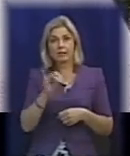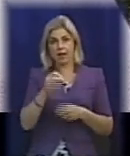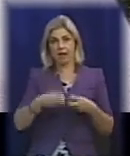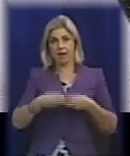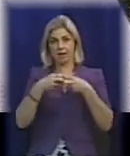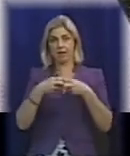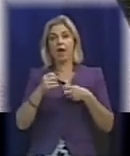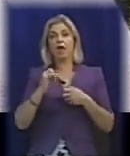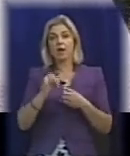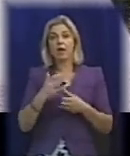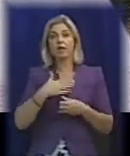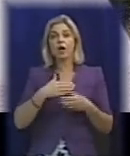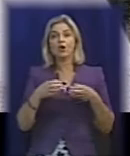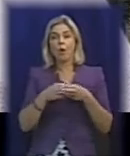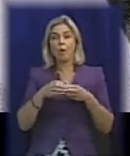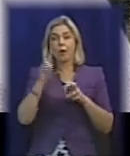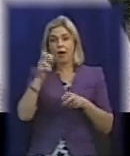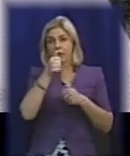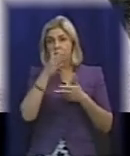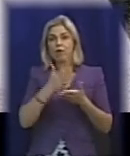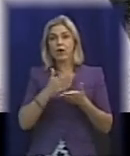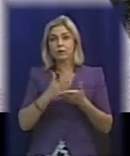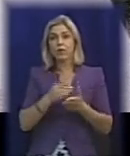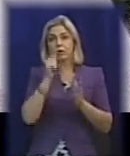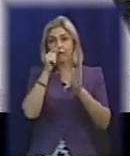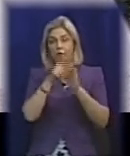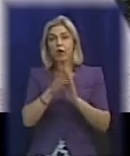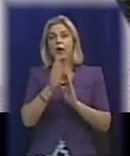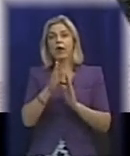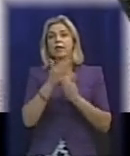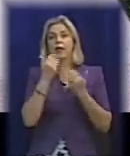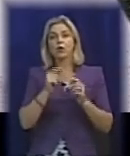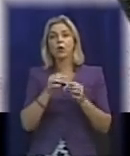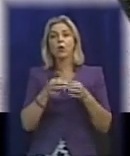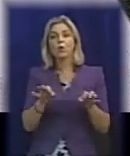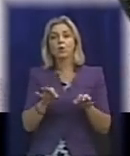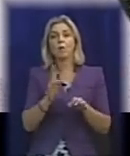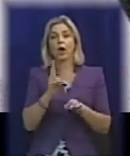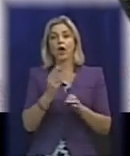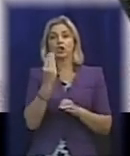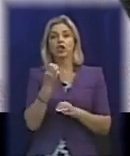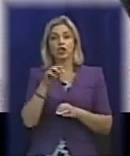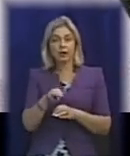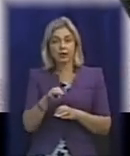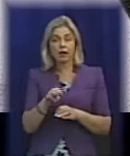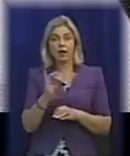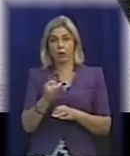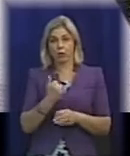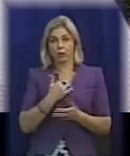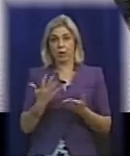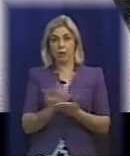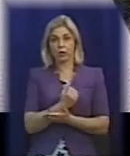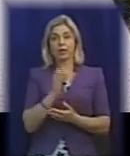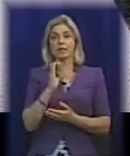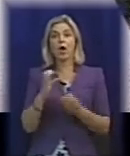наша компанія не має можливості включити, так як ми не маємо доступу до щитків. І в нас теж склалося з